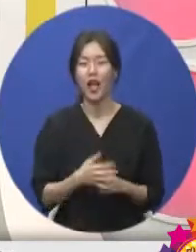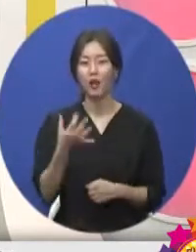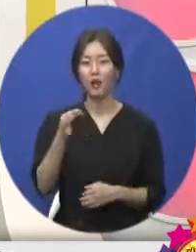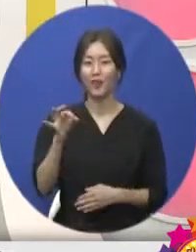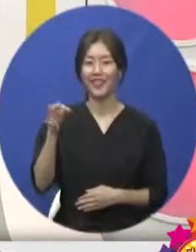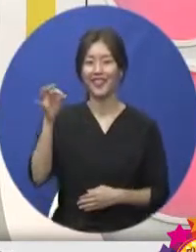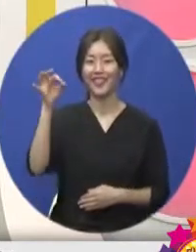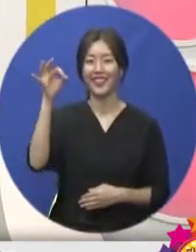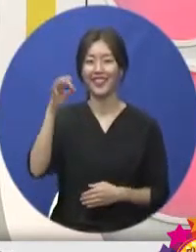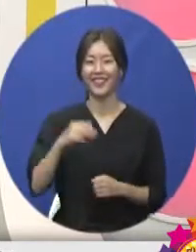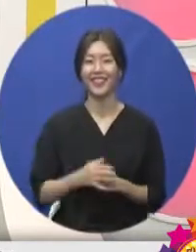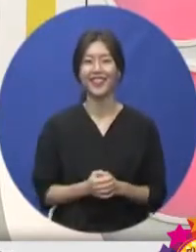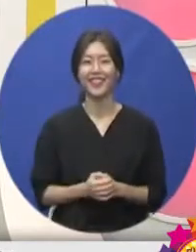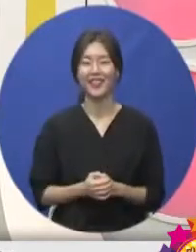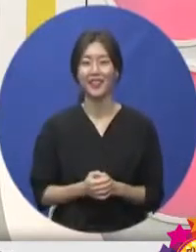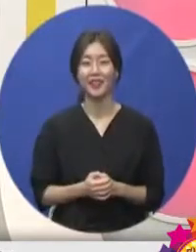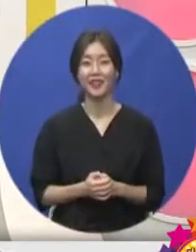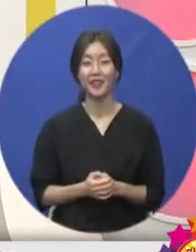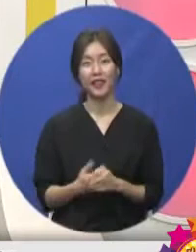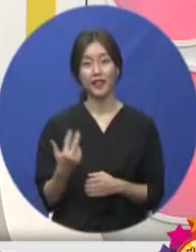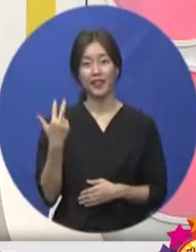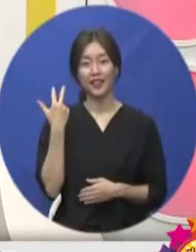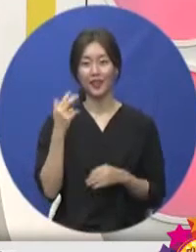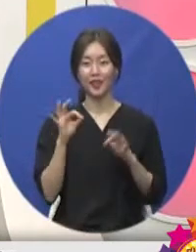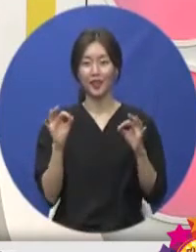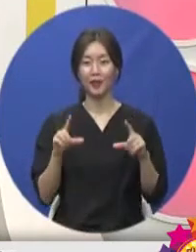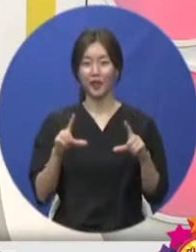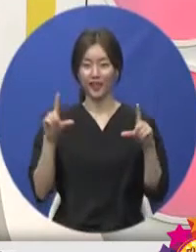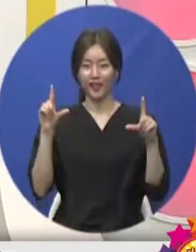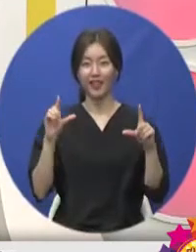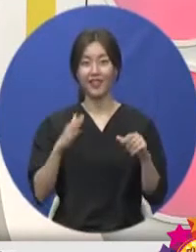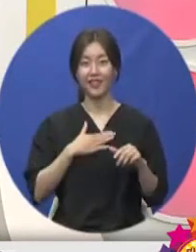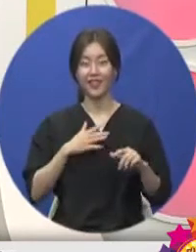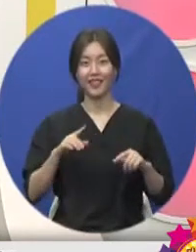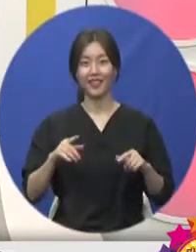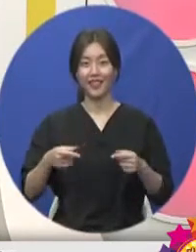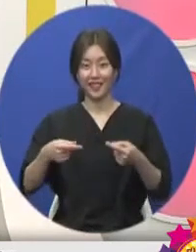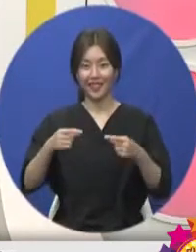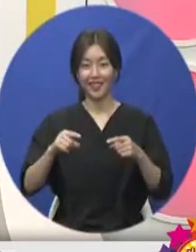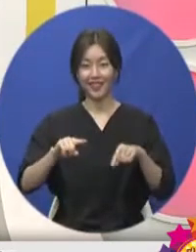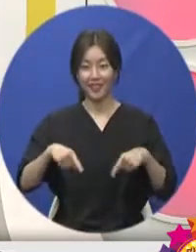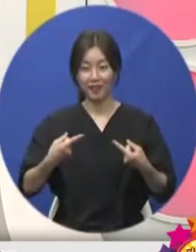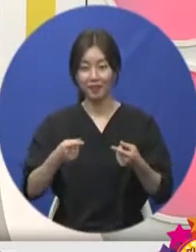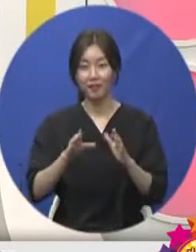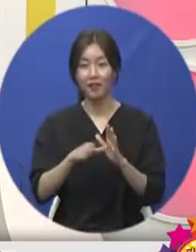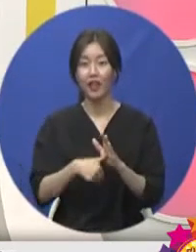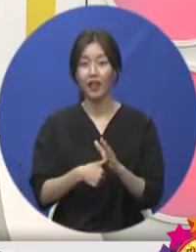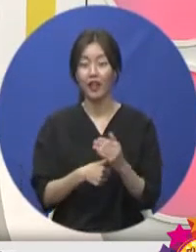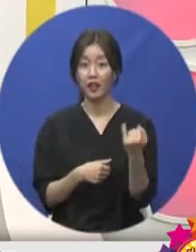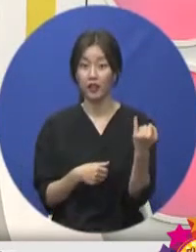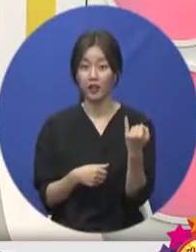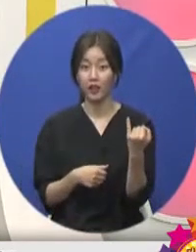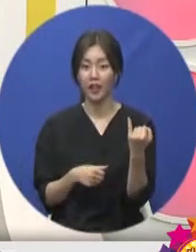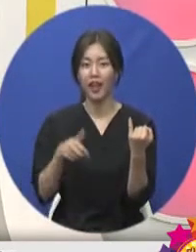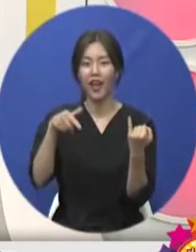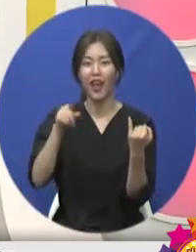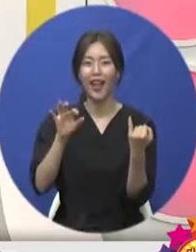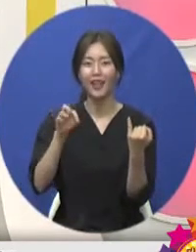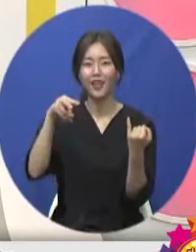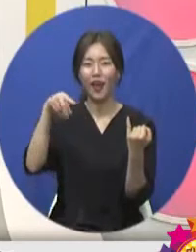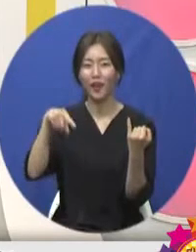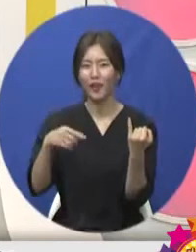올라가잖아. 우리 전번 주 금요일 날 그때 참여했을 때에 예, 예, 예. 우리 여정희 씨가 정수 씨라 그랬잖아. 예.